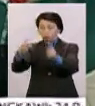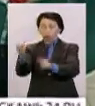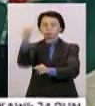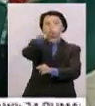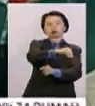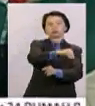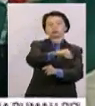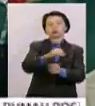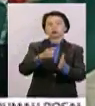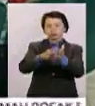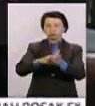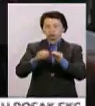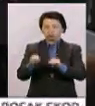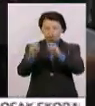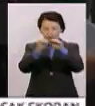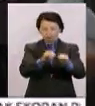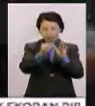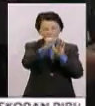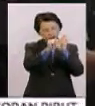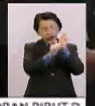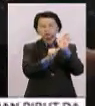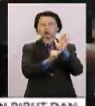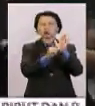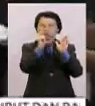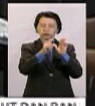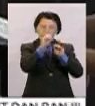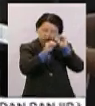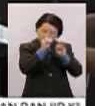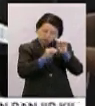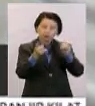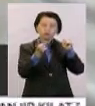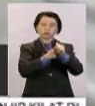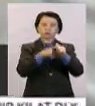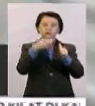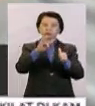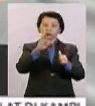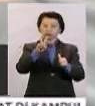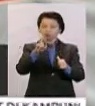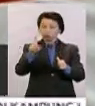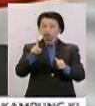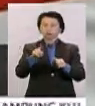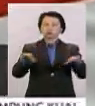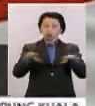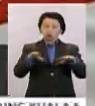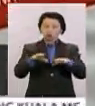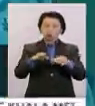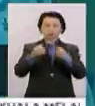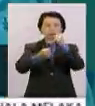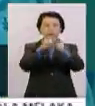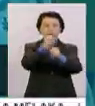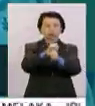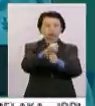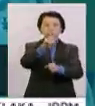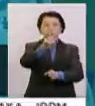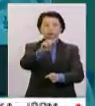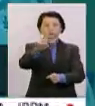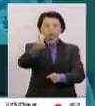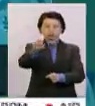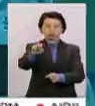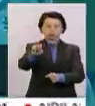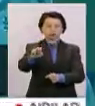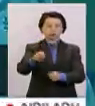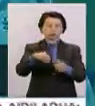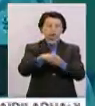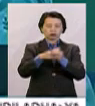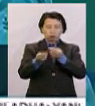Ini memerlukan pindaan terhadap Akta KWSP 1991 bagi membolehkannya dilaksana menjelang tahun 2020.